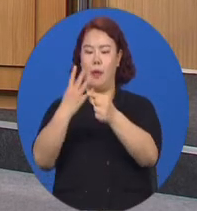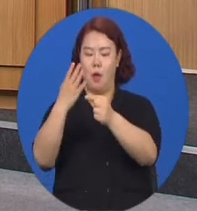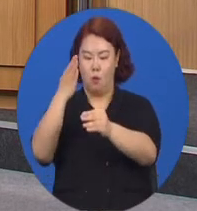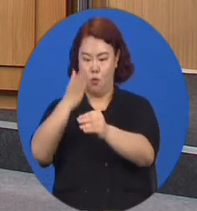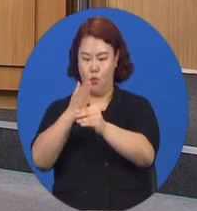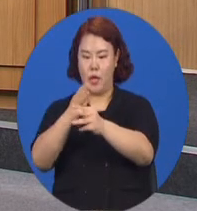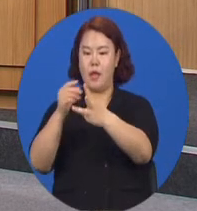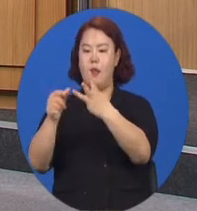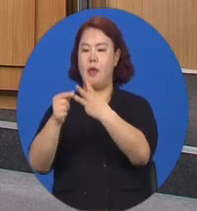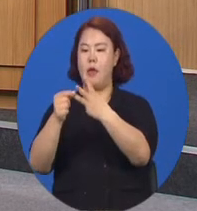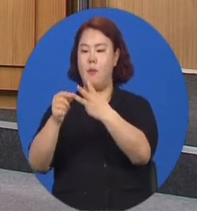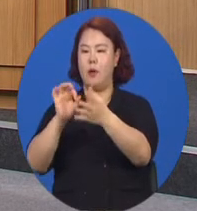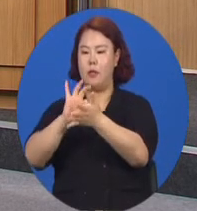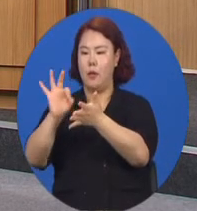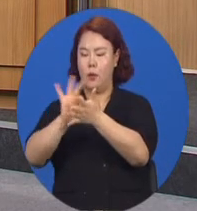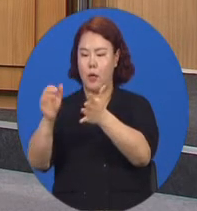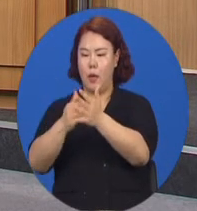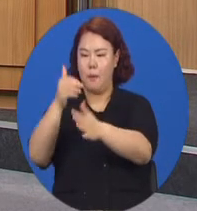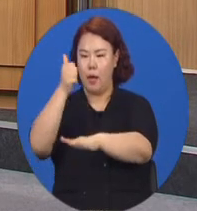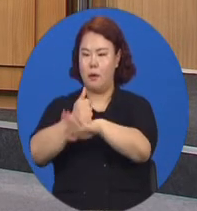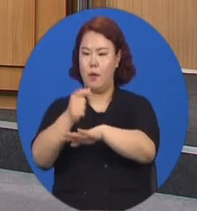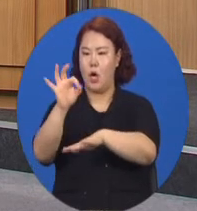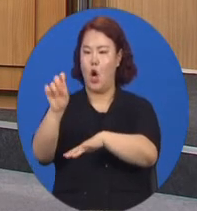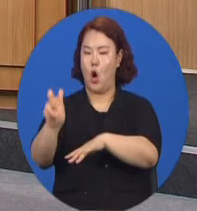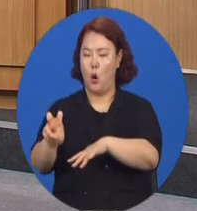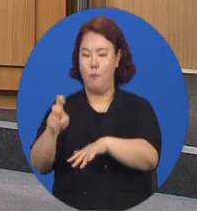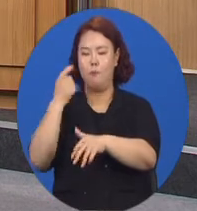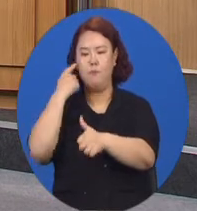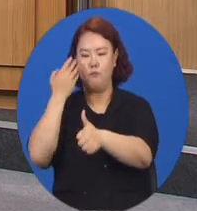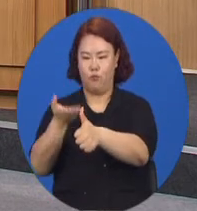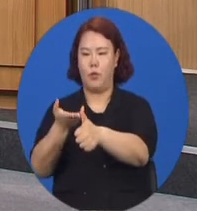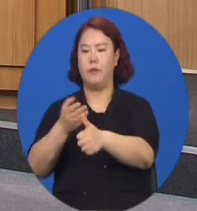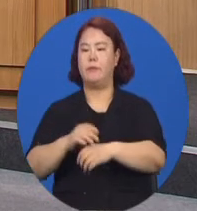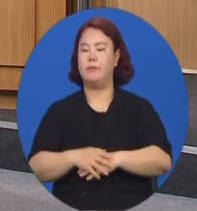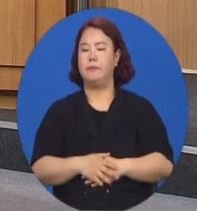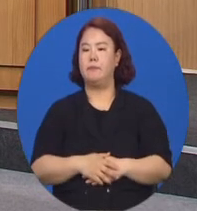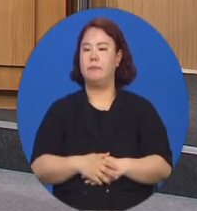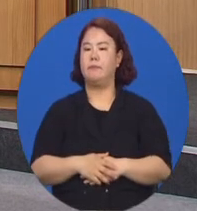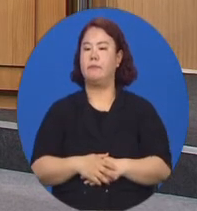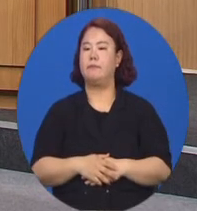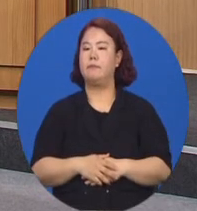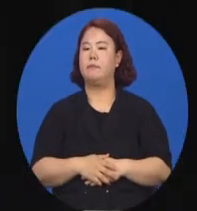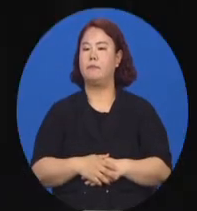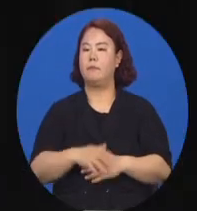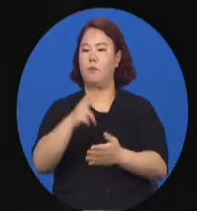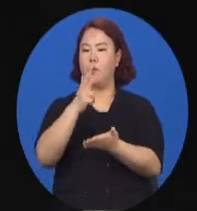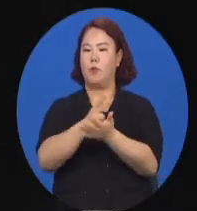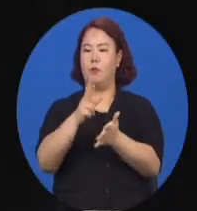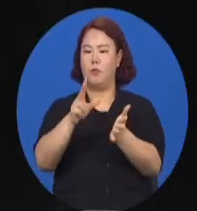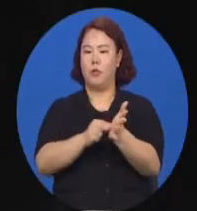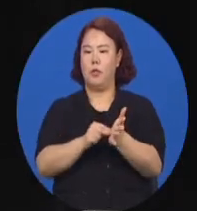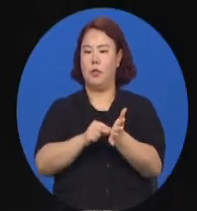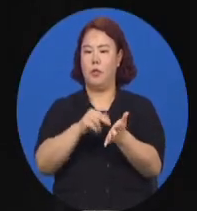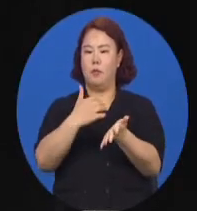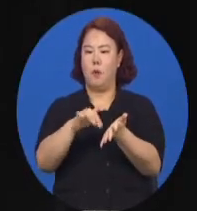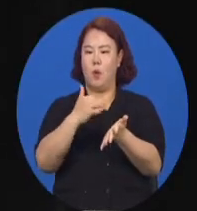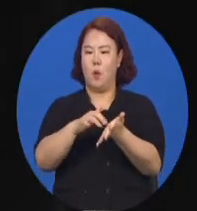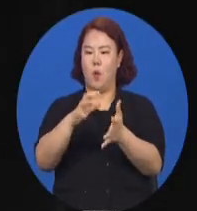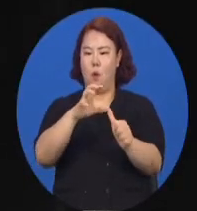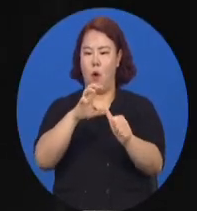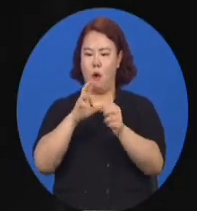이제 마지막으로는 엄재창 후보자께 1분 질문해 주시기 바랍니다. 네, 어쨌든 주차 문제는 면수 확보의 문제뿐만